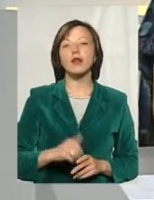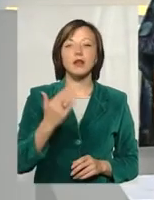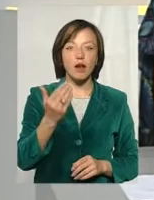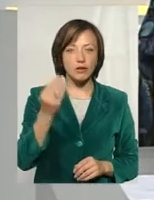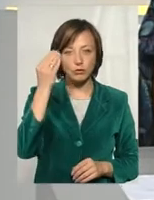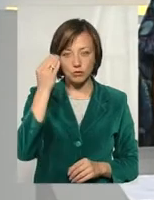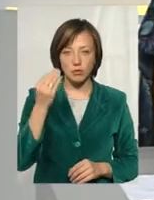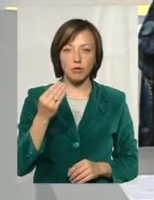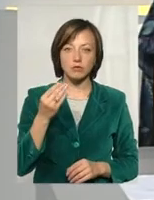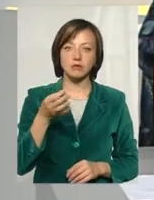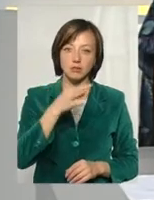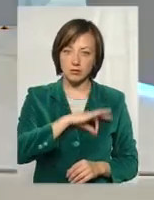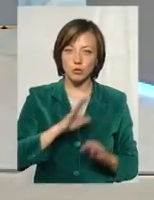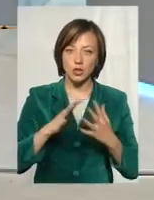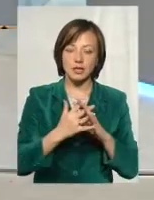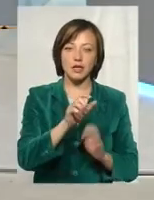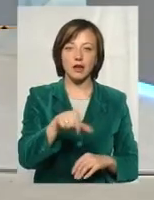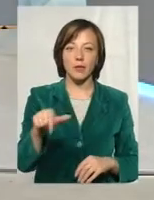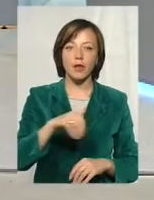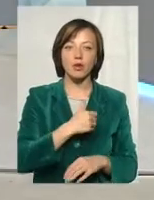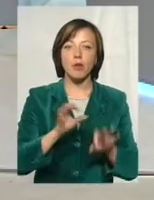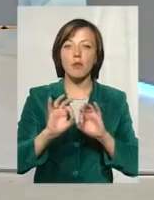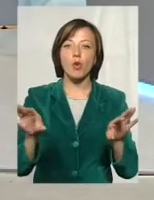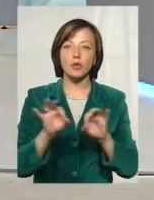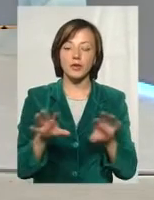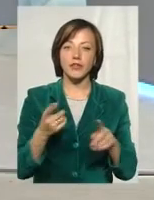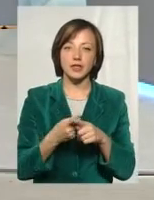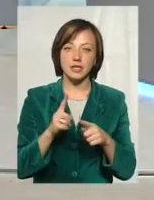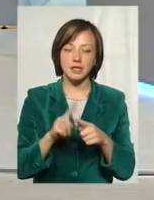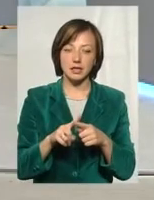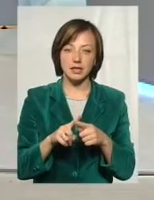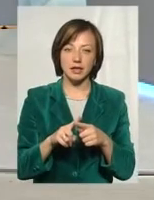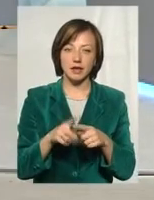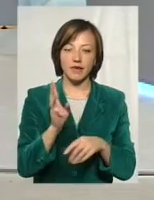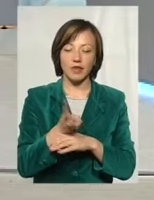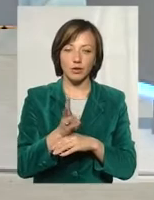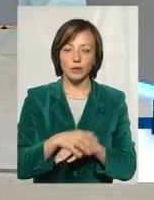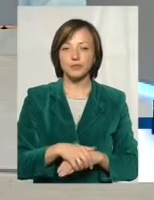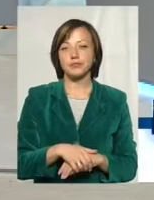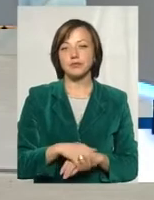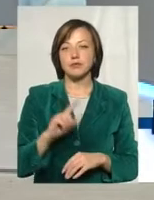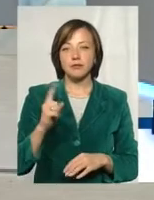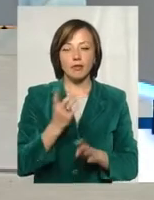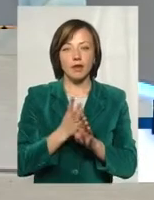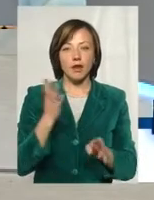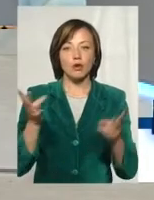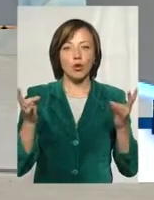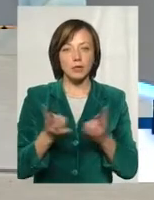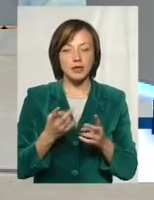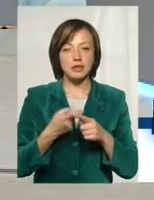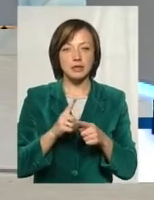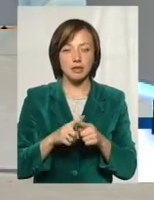Чи виграють селяни? Я хотів би прокоментувати дане інтерв'ю. Перш за все, ми говоримо, що нам необхідна ця